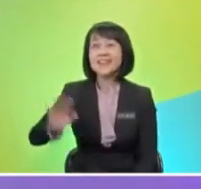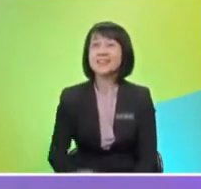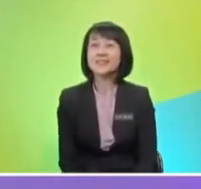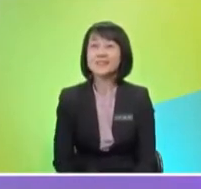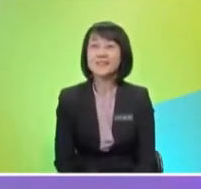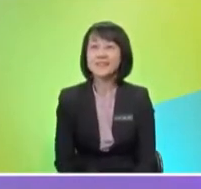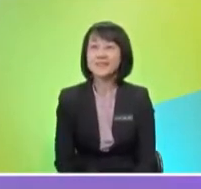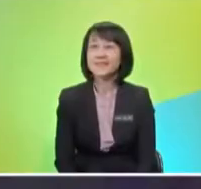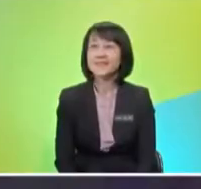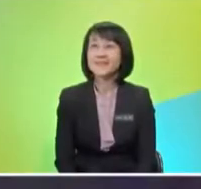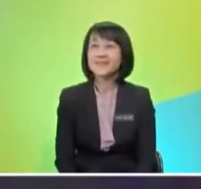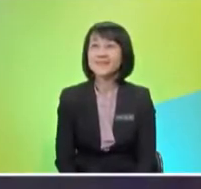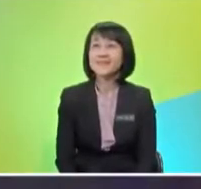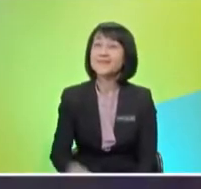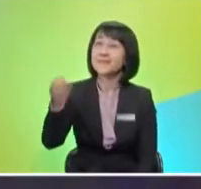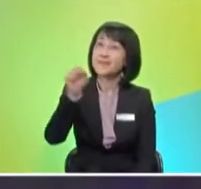depan